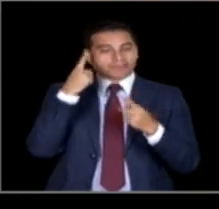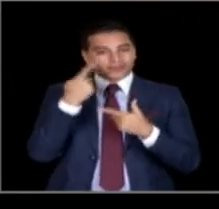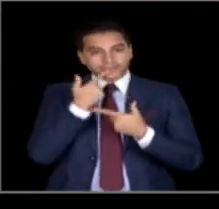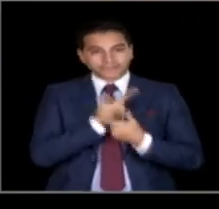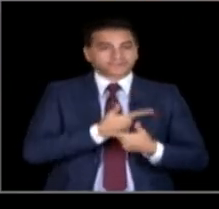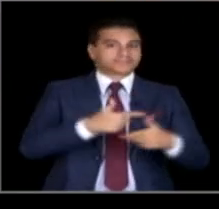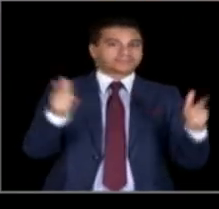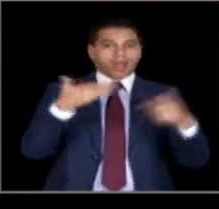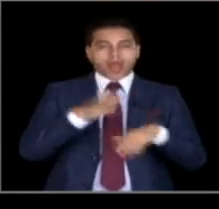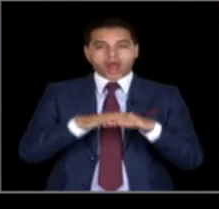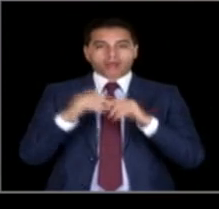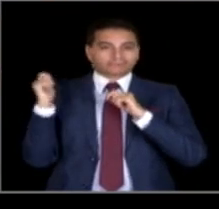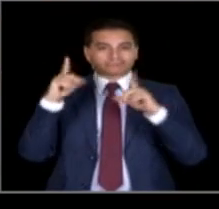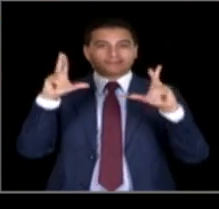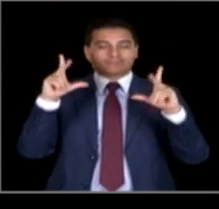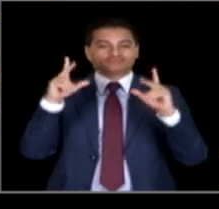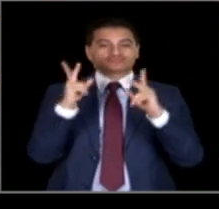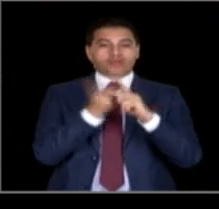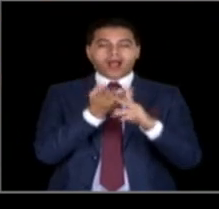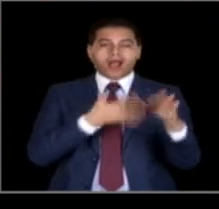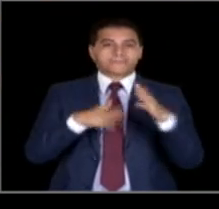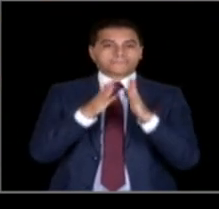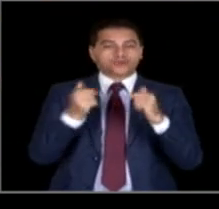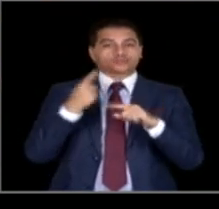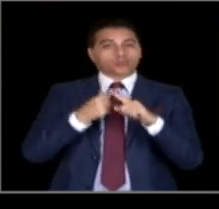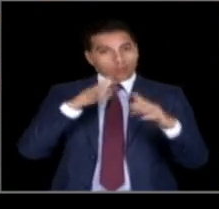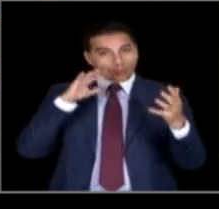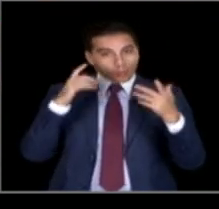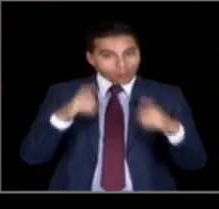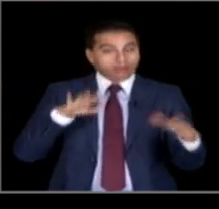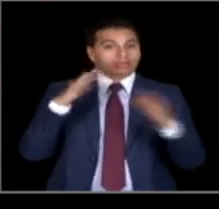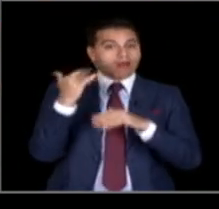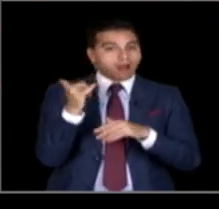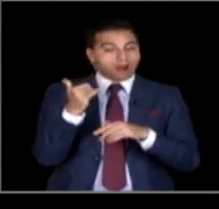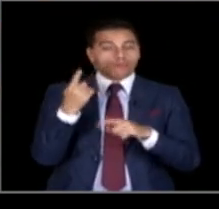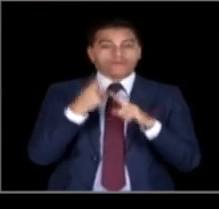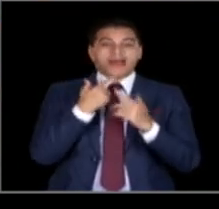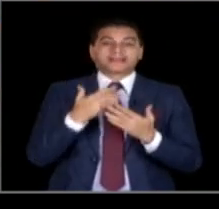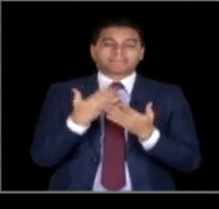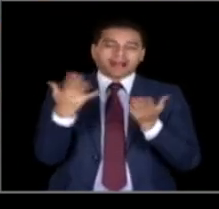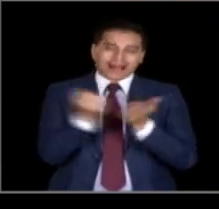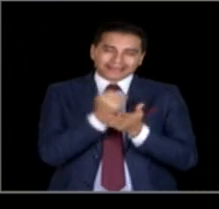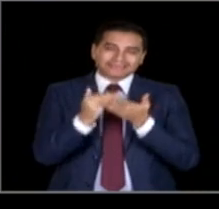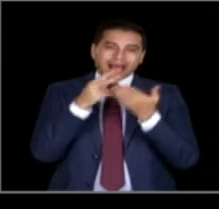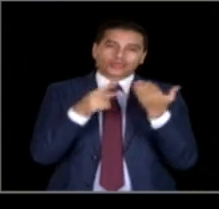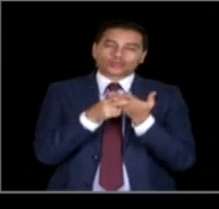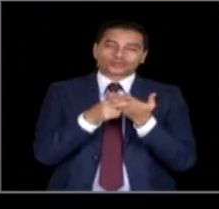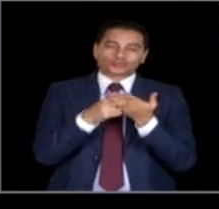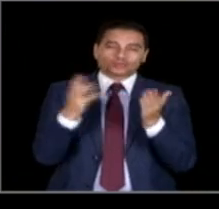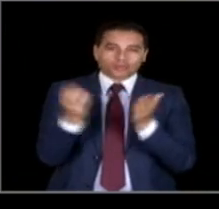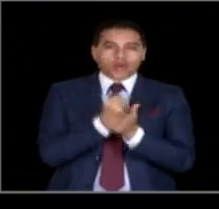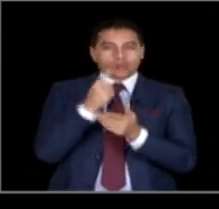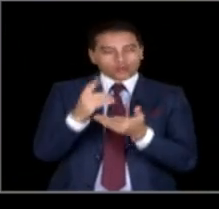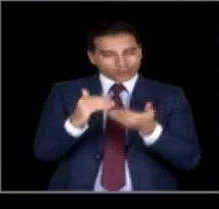المصري وللوطن العربي، هنتمنى إن احنا نقدر نحقق جزء منها ولو صغير، وانتوا بإذن